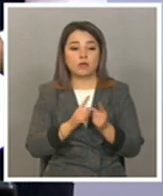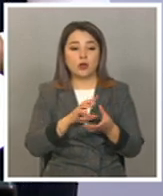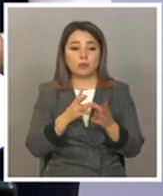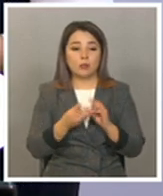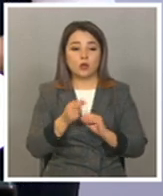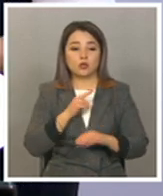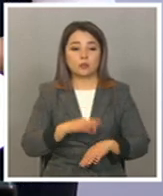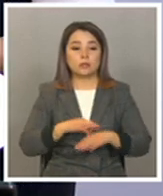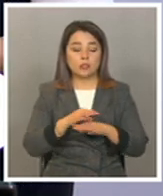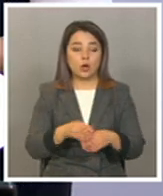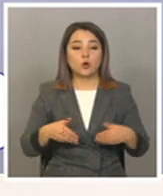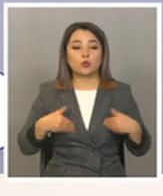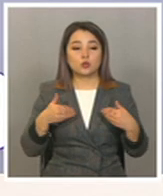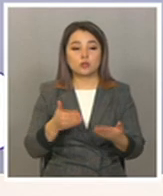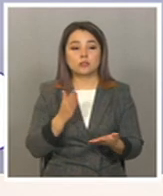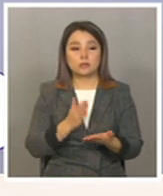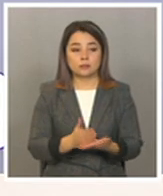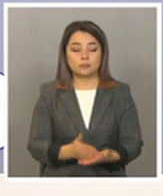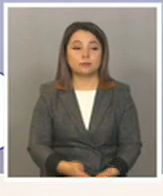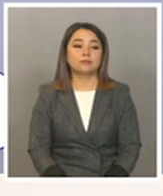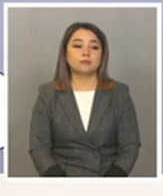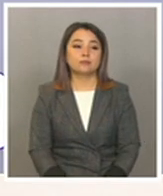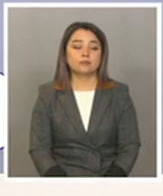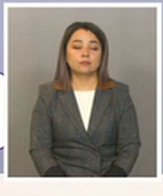жасауды ұсынды.